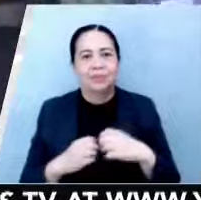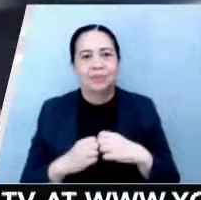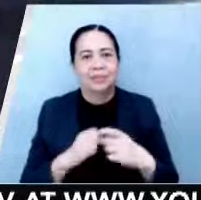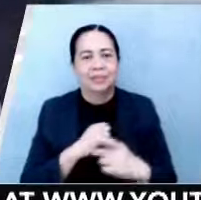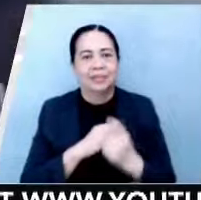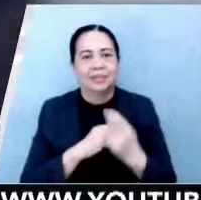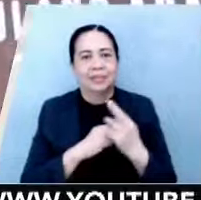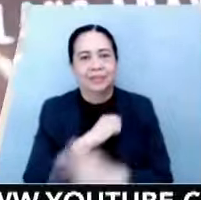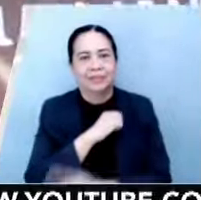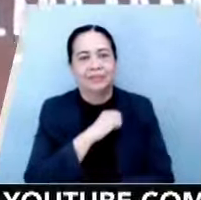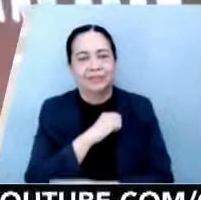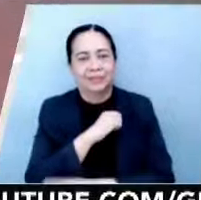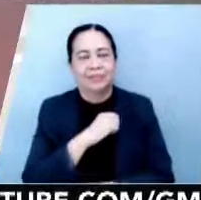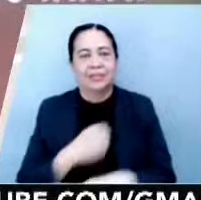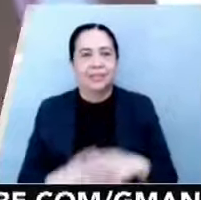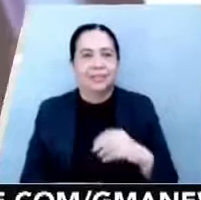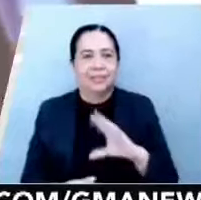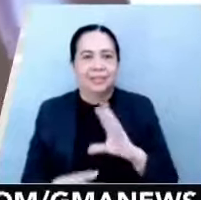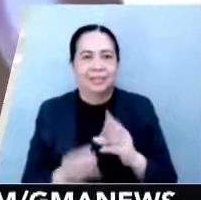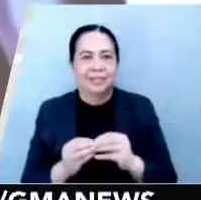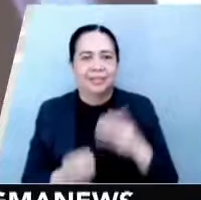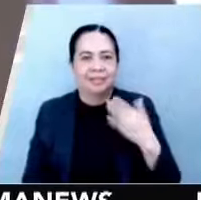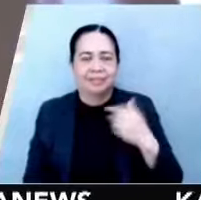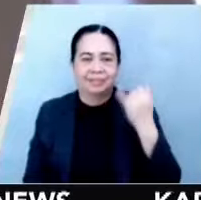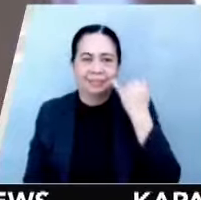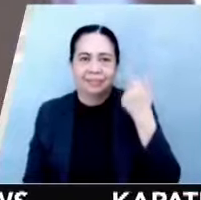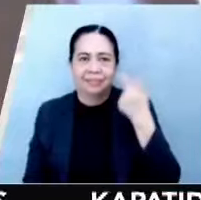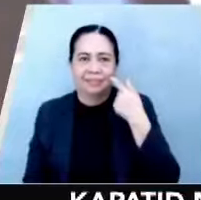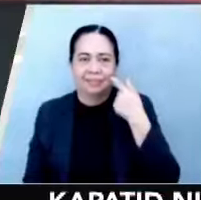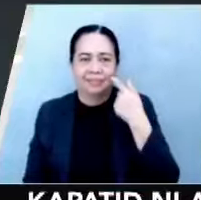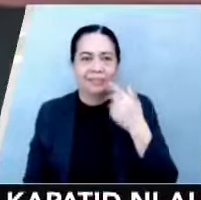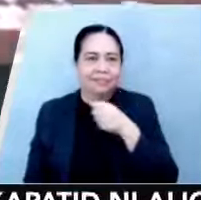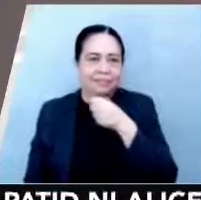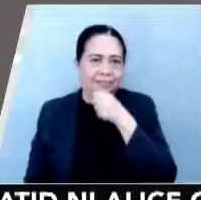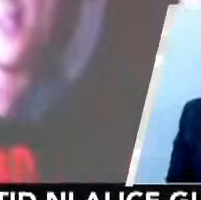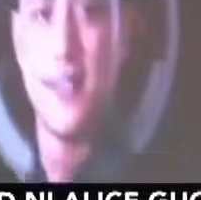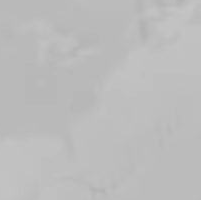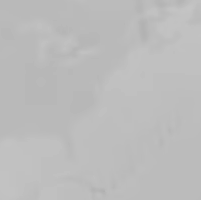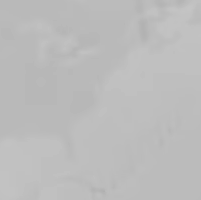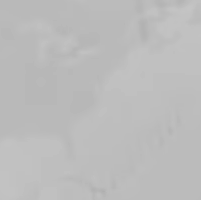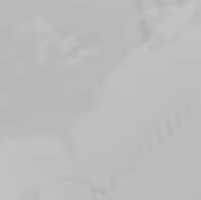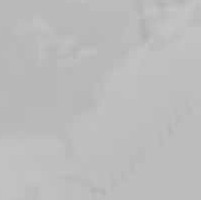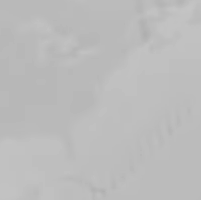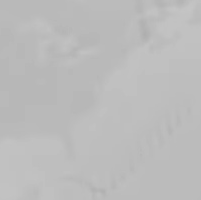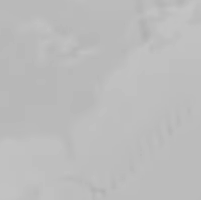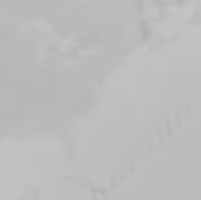GMA Integrated News, Jasmine Gabriel Galvan, nakatutok 24 oras.